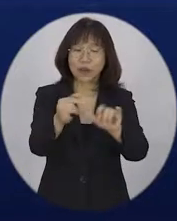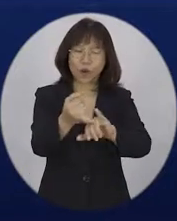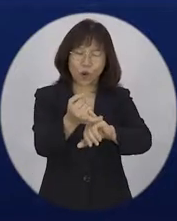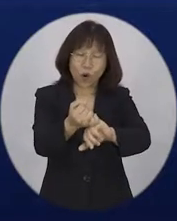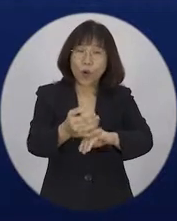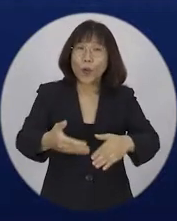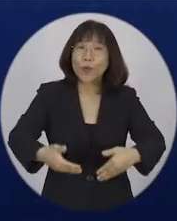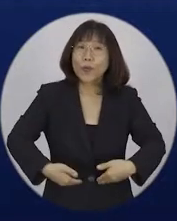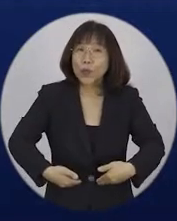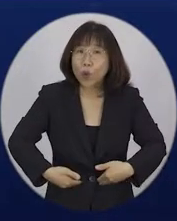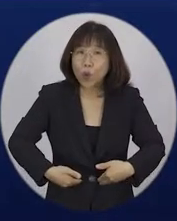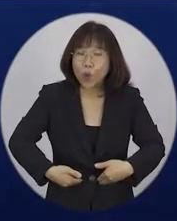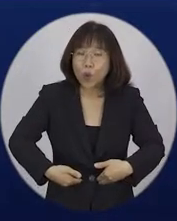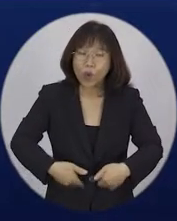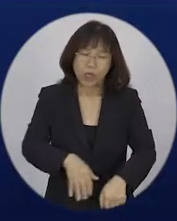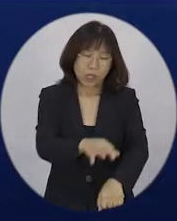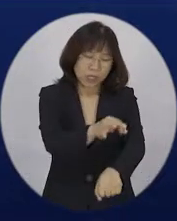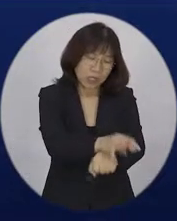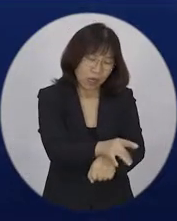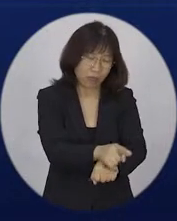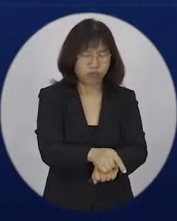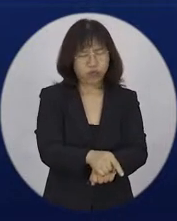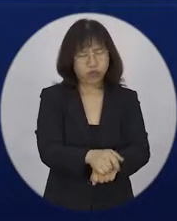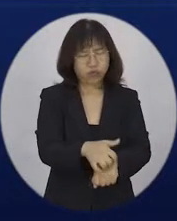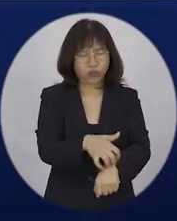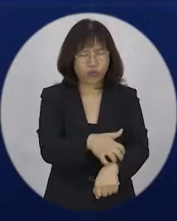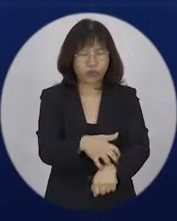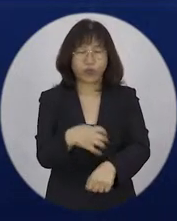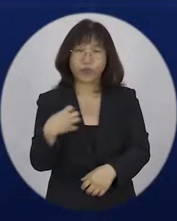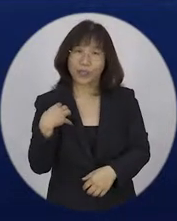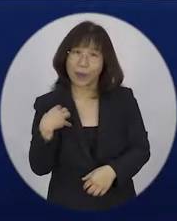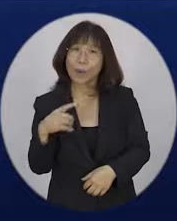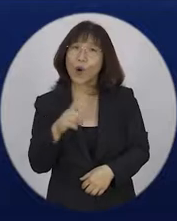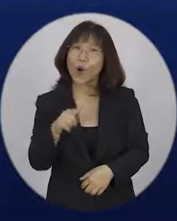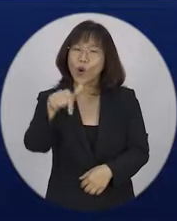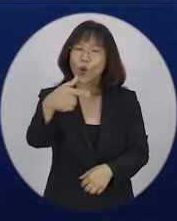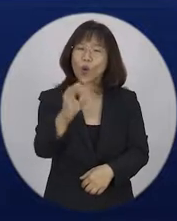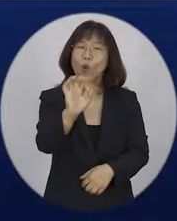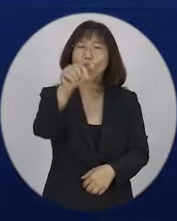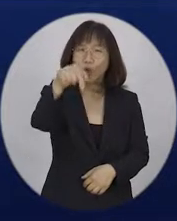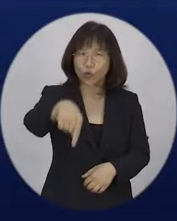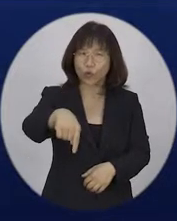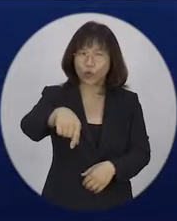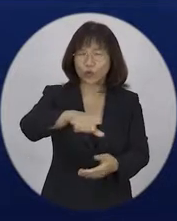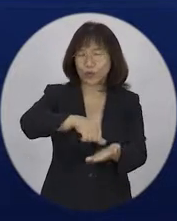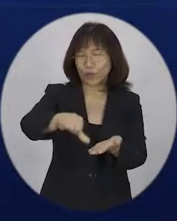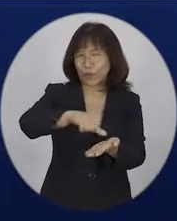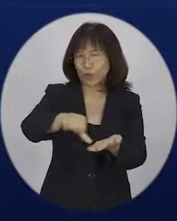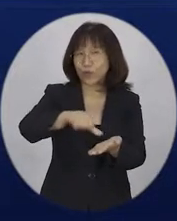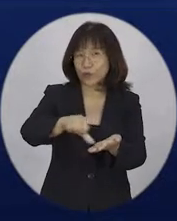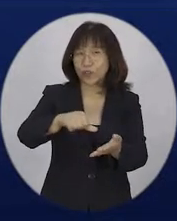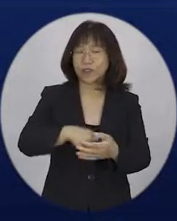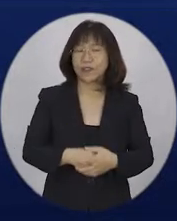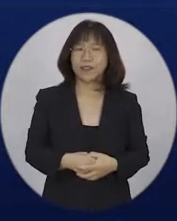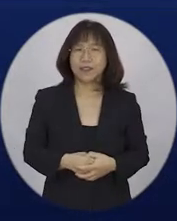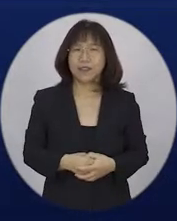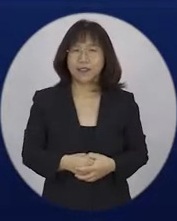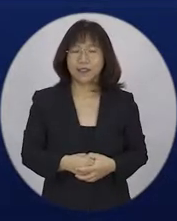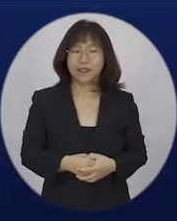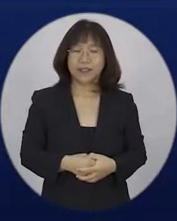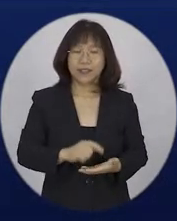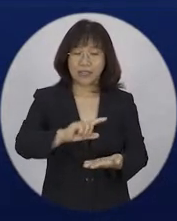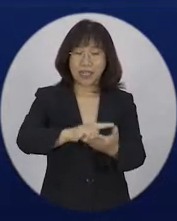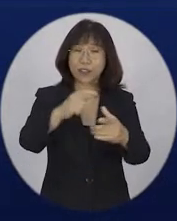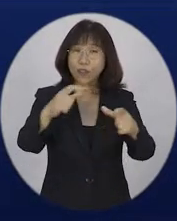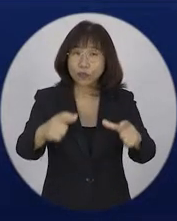생활에 꼭 필요하지만 막상 사기는 부담스러운 물건, 바로 공구세트죠. 강서구가 16개 동